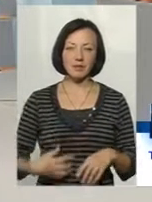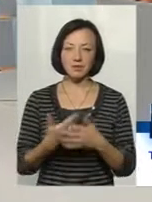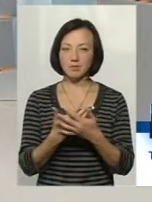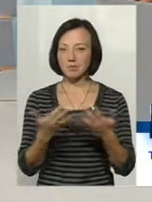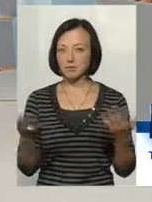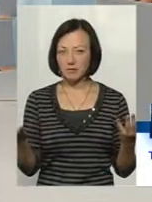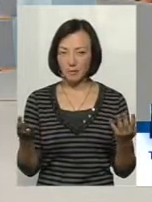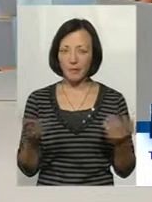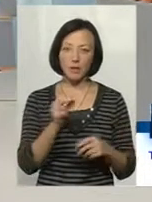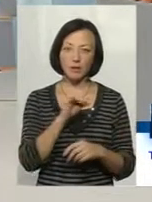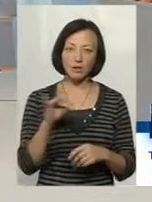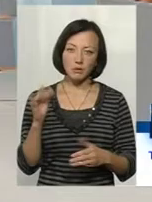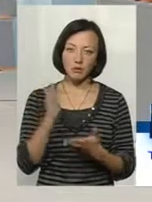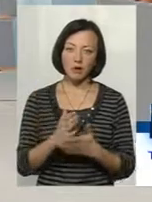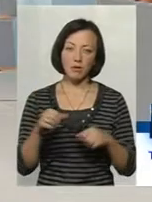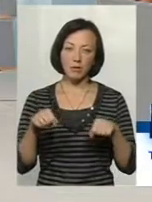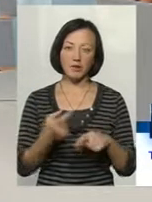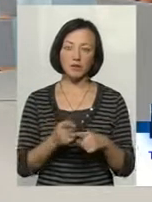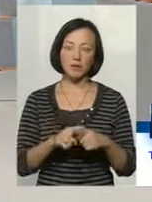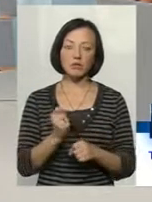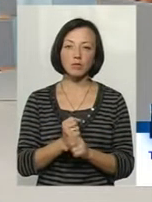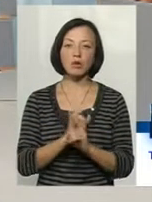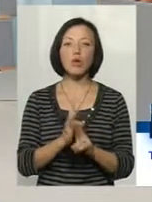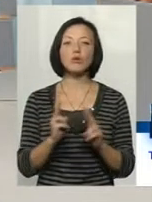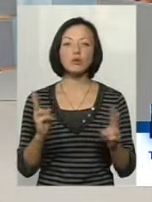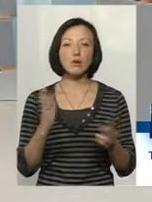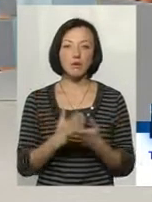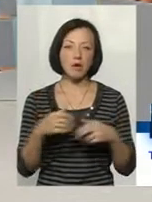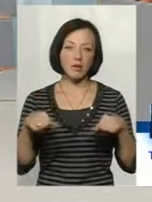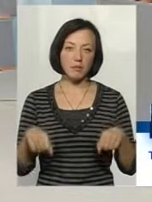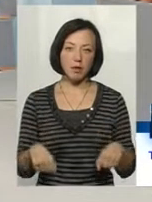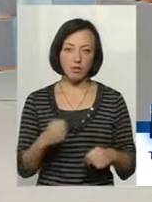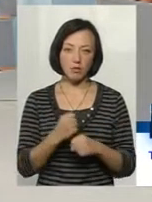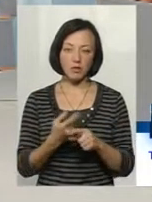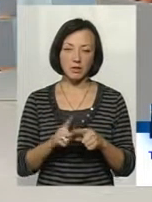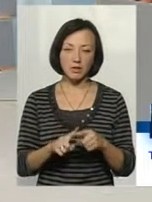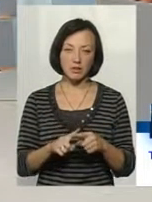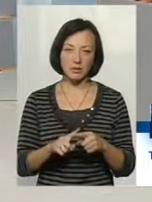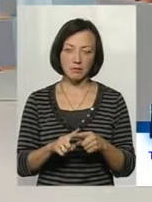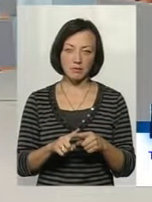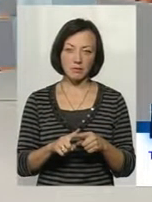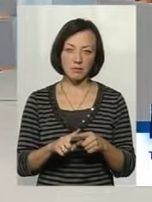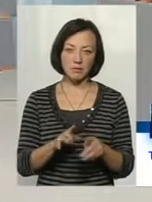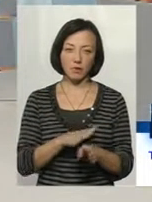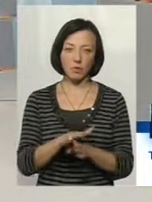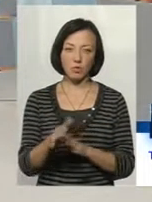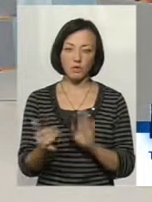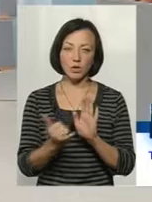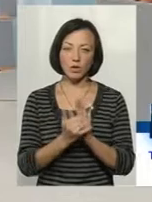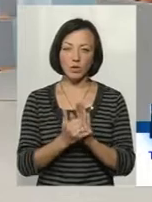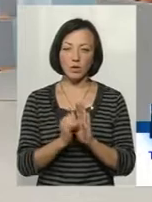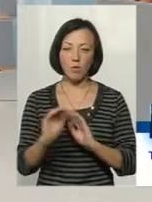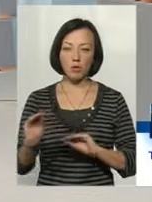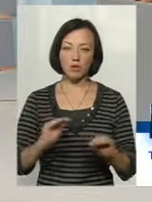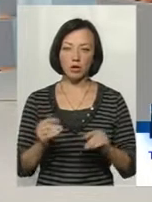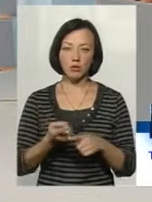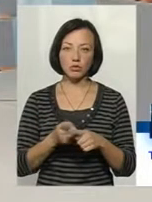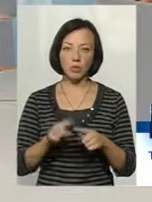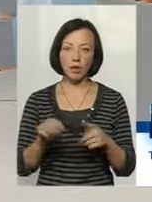варіантів багато. Чи мають право це зробити? Хто має право робити ці роботи, здійснювати встановлення, монтаж